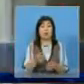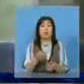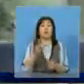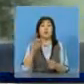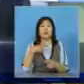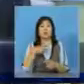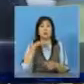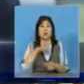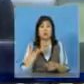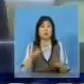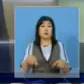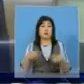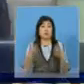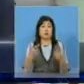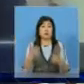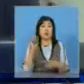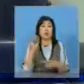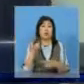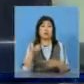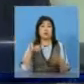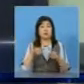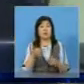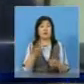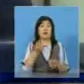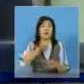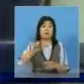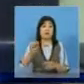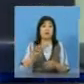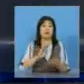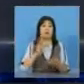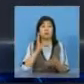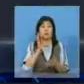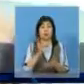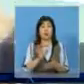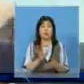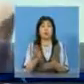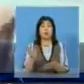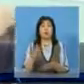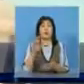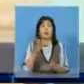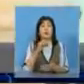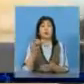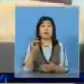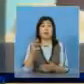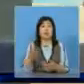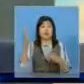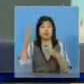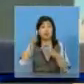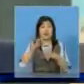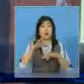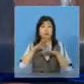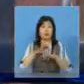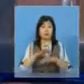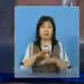рухты көтеру мәселесін талқылап, алтын жебе байқауының жеңімпаздары марапатталады. Ақштап Бақтыгерееваның әдеби кеші ұйымдастырылады.